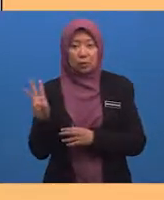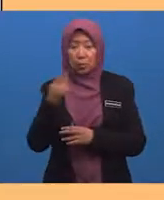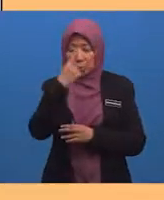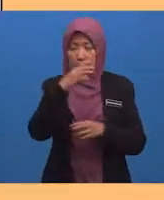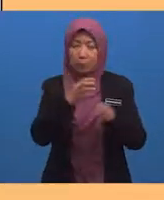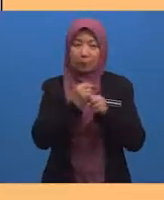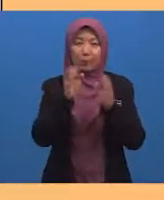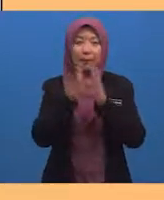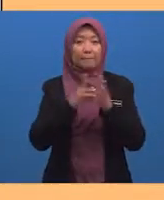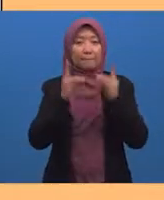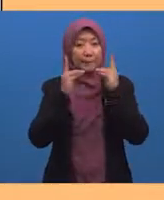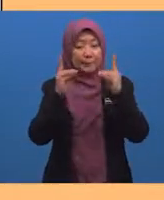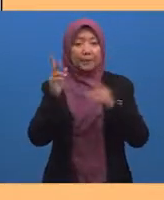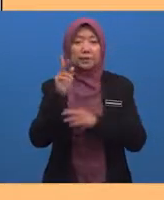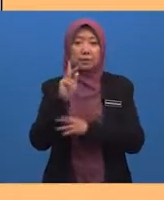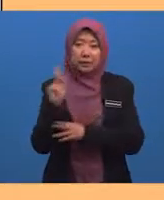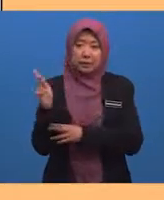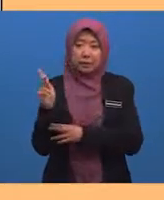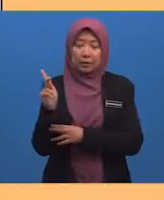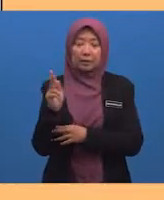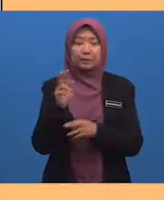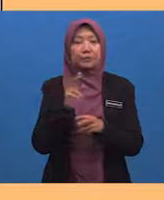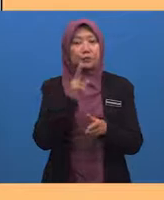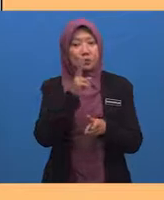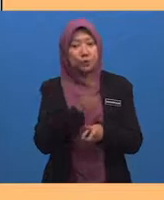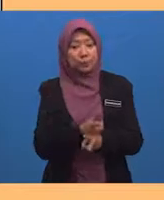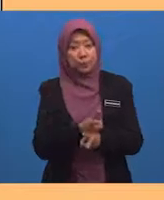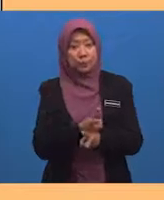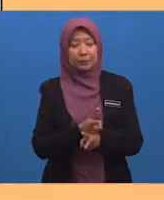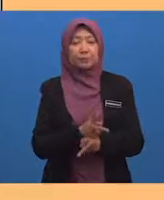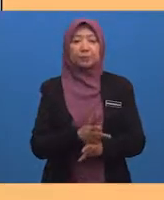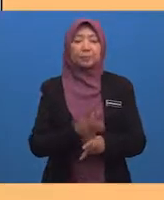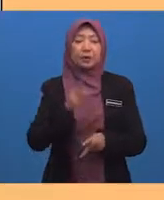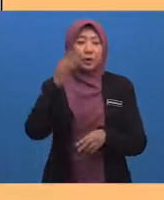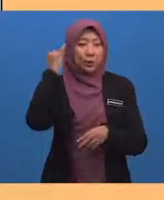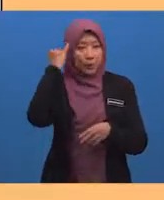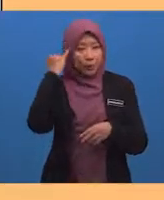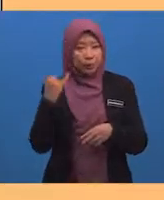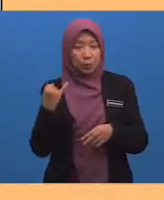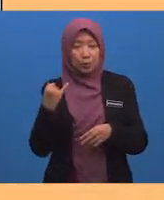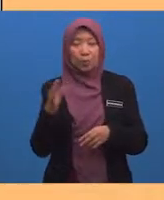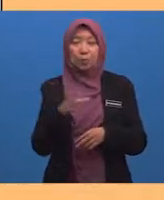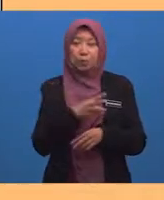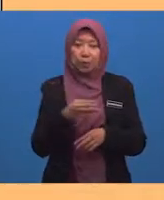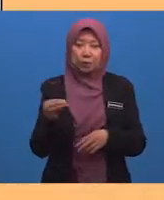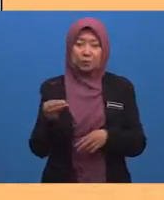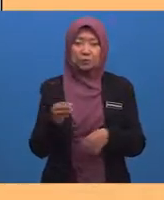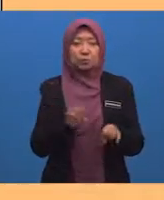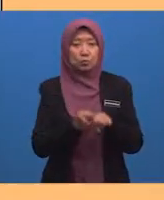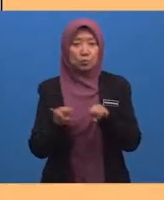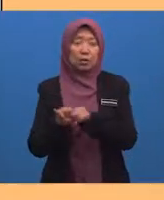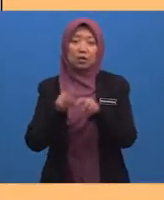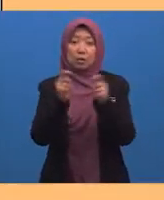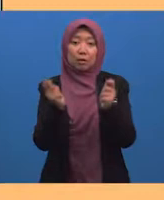pendidikan, sebagai tempat menyimpan pelbagai khazanah ilmu serta sebagai tempat